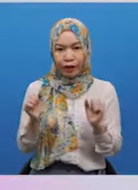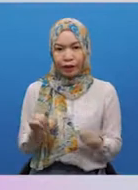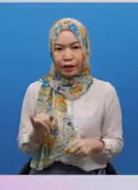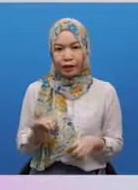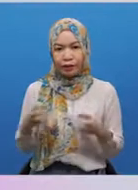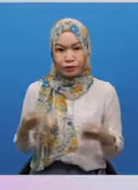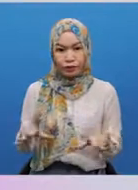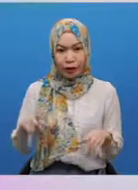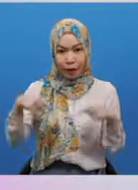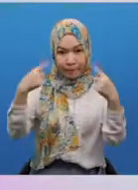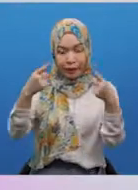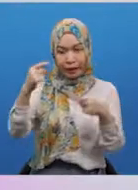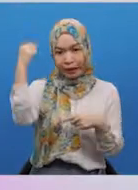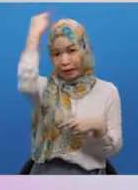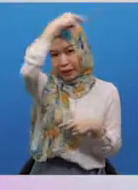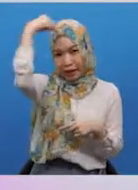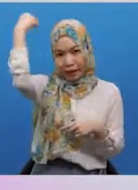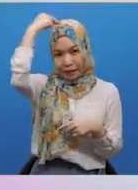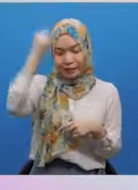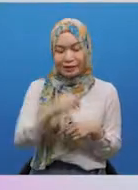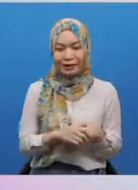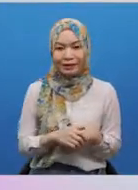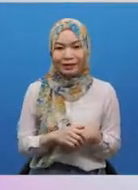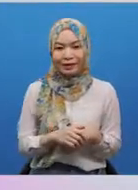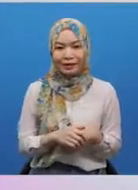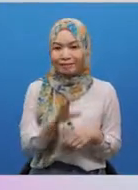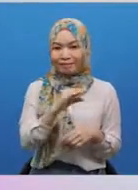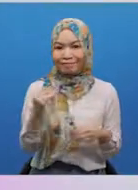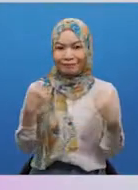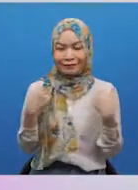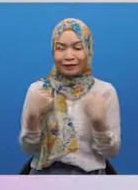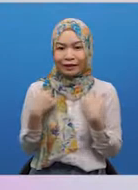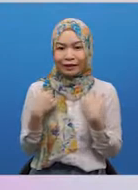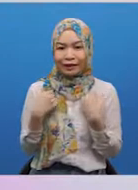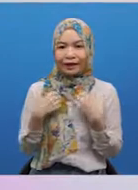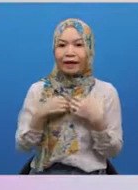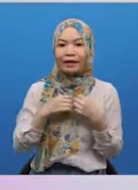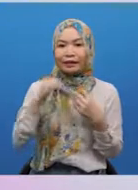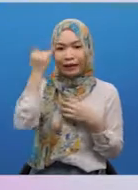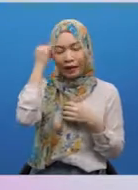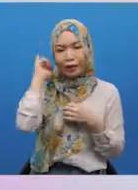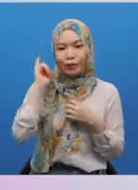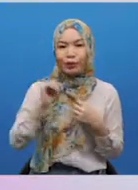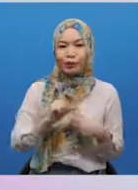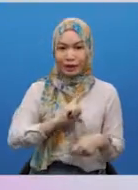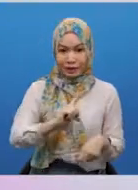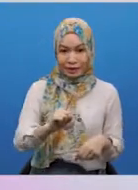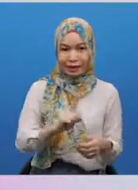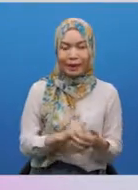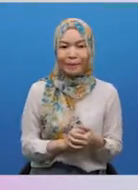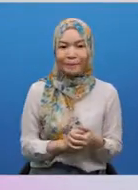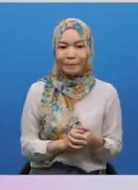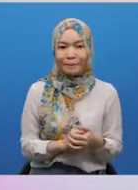Mekah atau individu yang berpengalaman luas dalam bidang agama Islam.